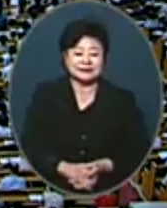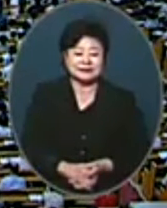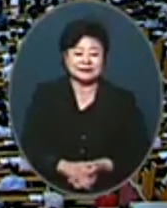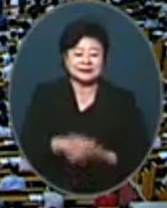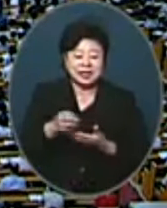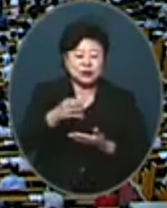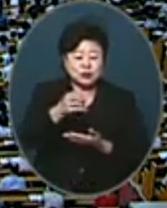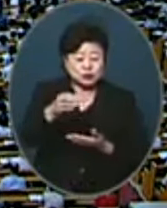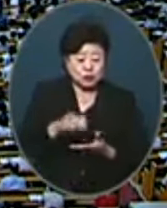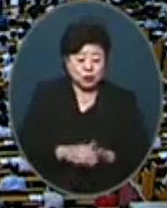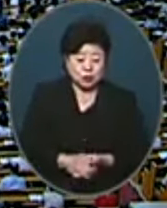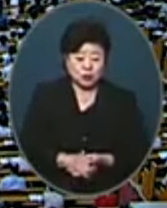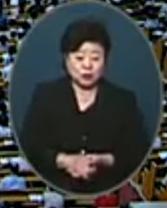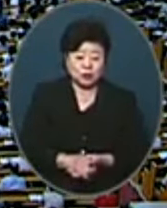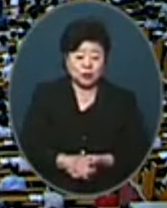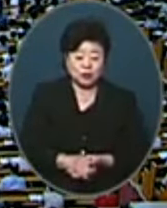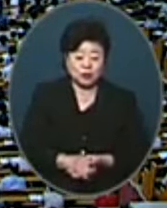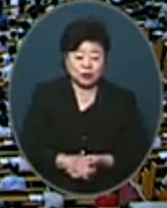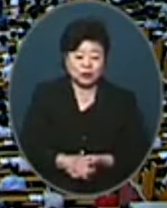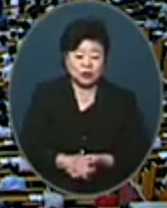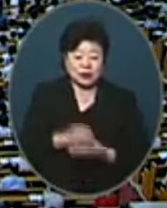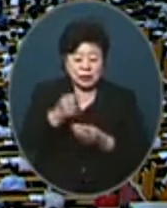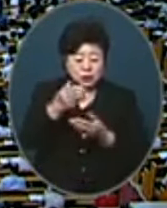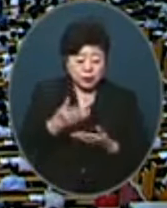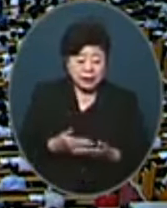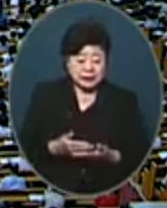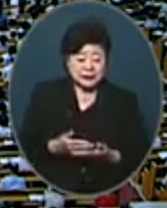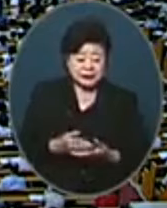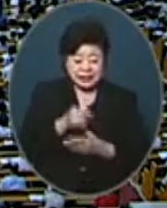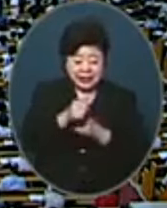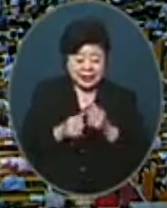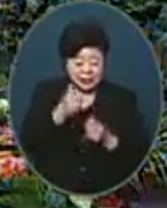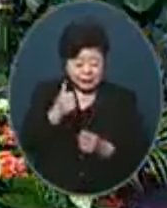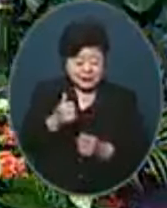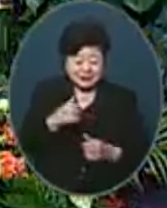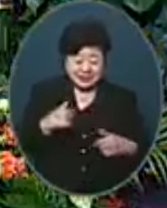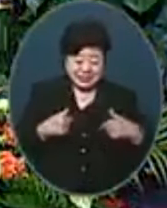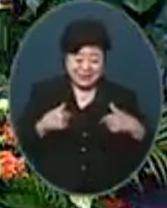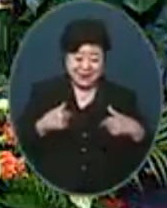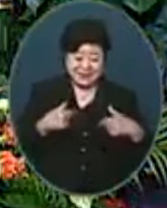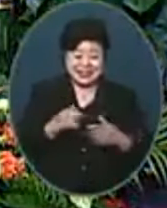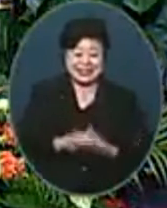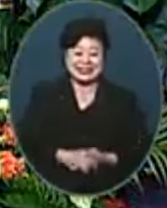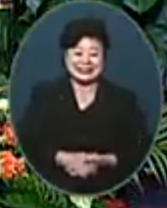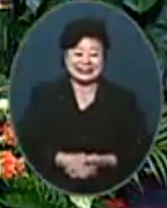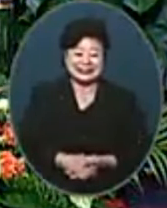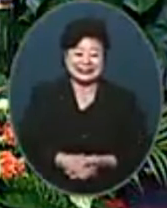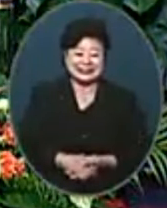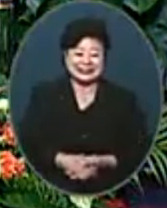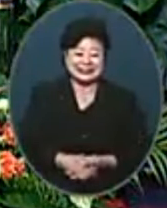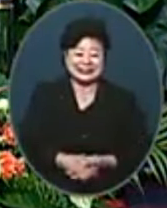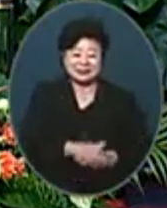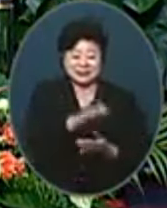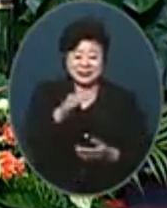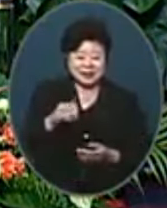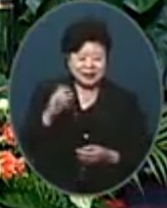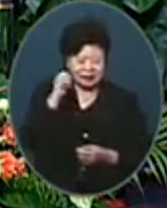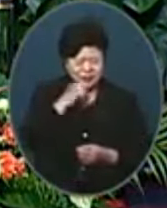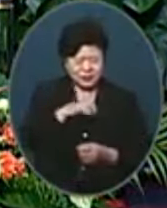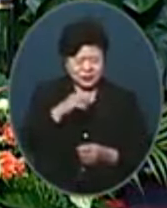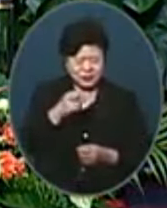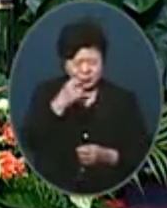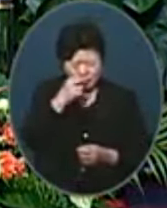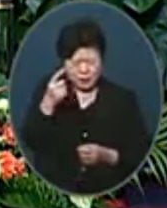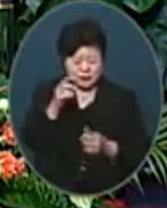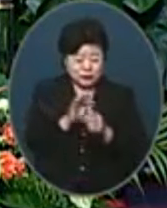나누어 주어 나누어 갖는 것을 하나님 아버지는 참 기뻐하십니다. 우리가 어려운 이웃을